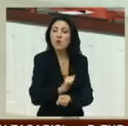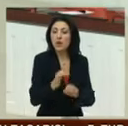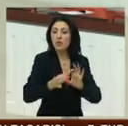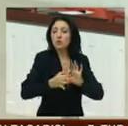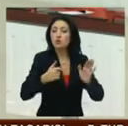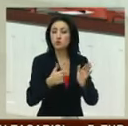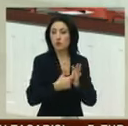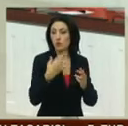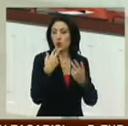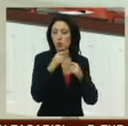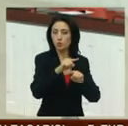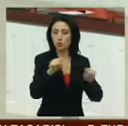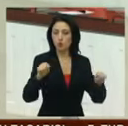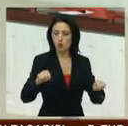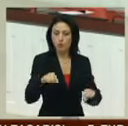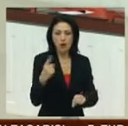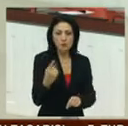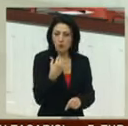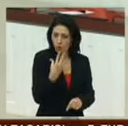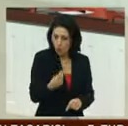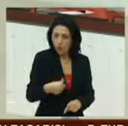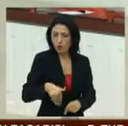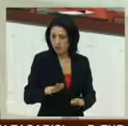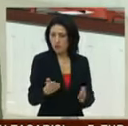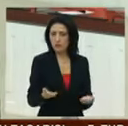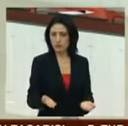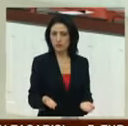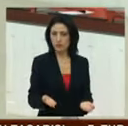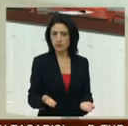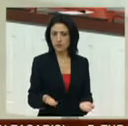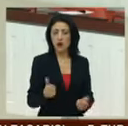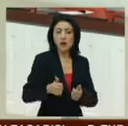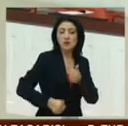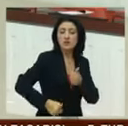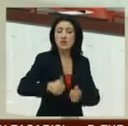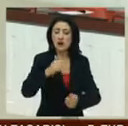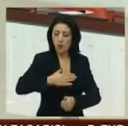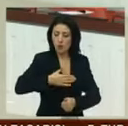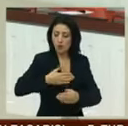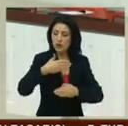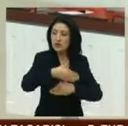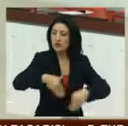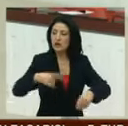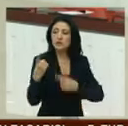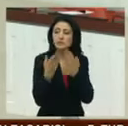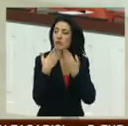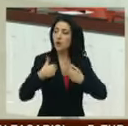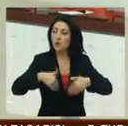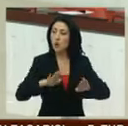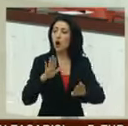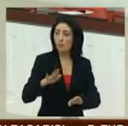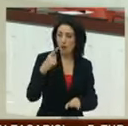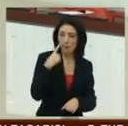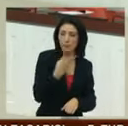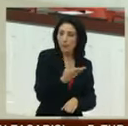çözümü konuşuluyor. Böyle bir şey olabilir mi? Rekabet faslının önünü tıkayan hiçbir şey yok. Ama belli